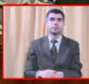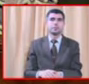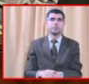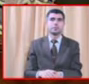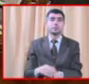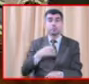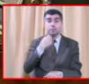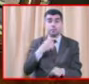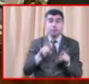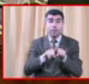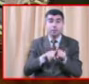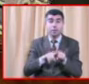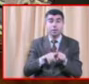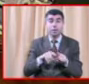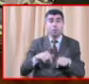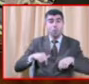الوزير المحترم،